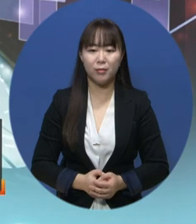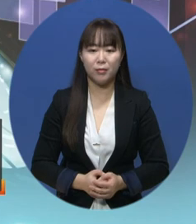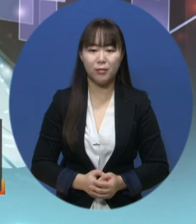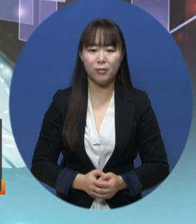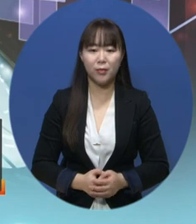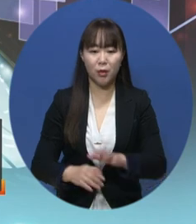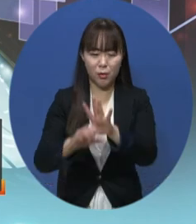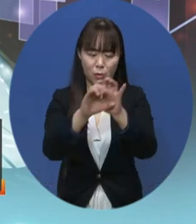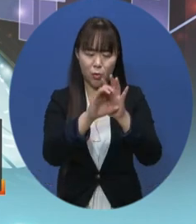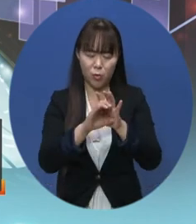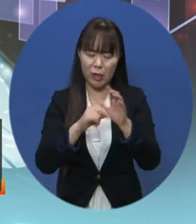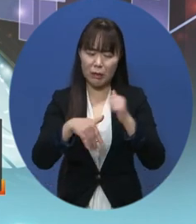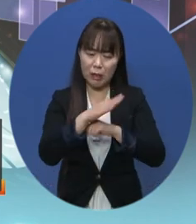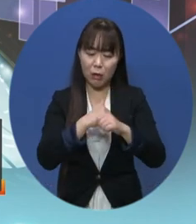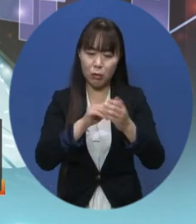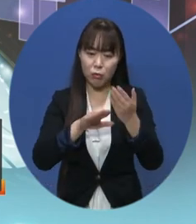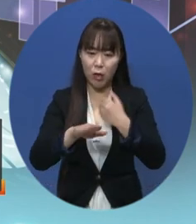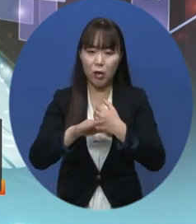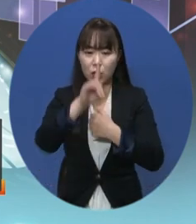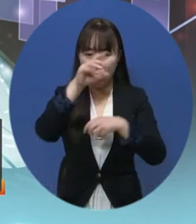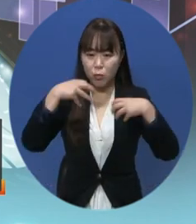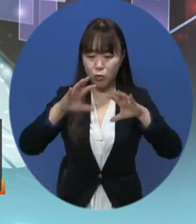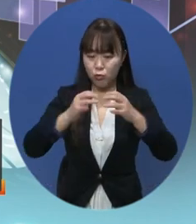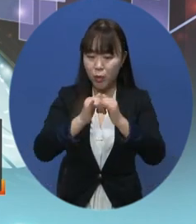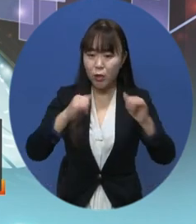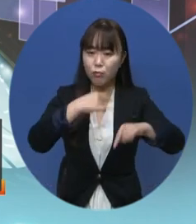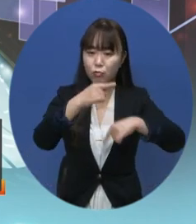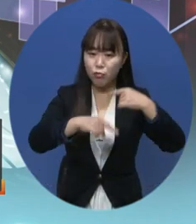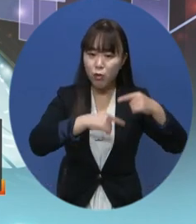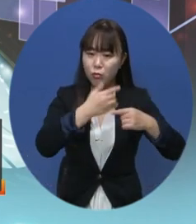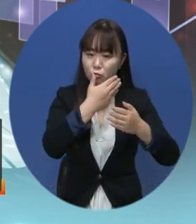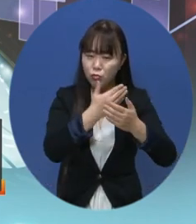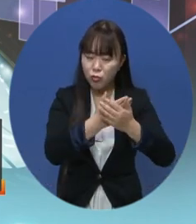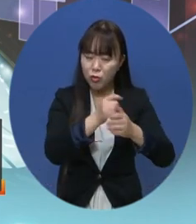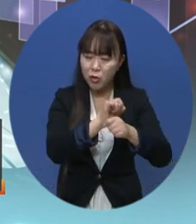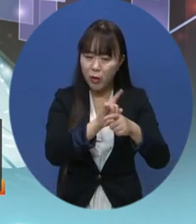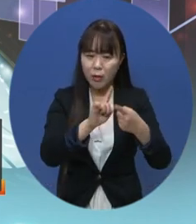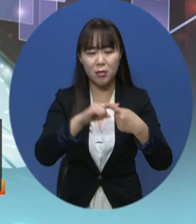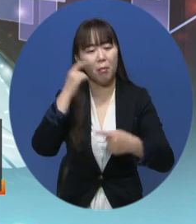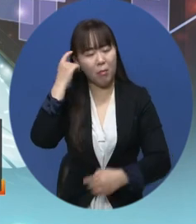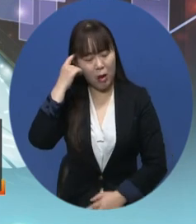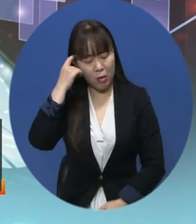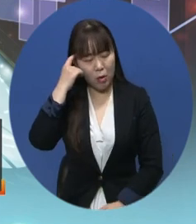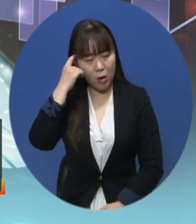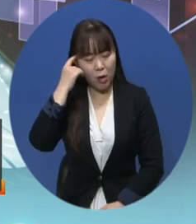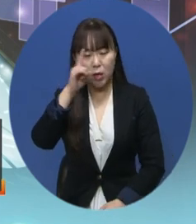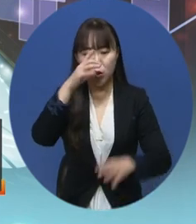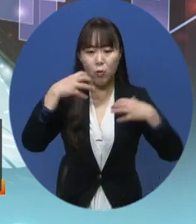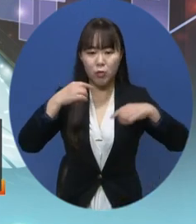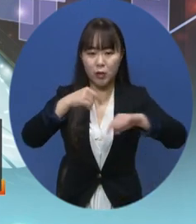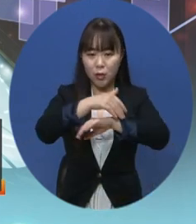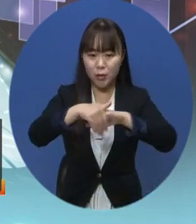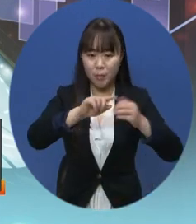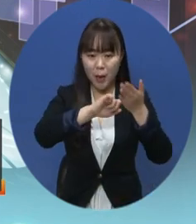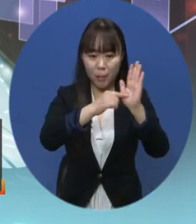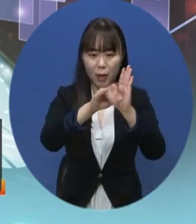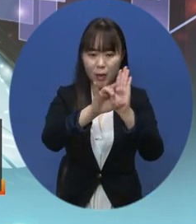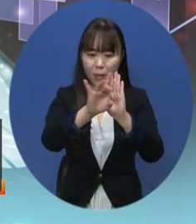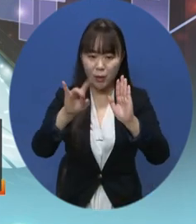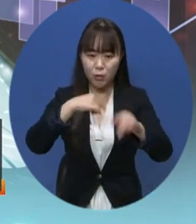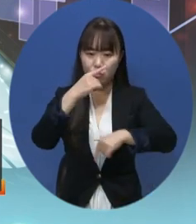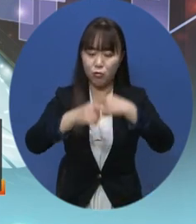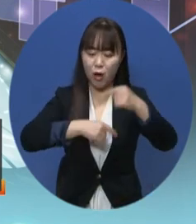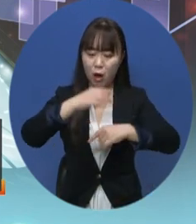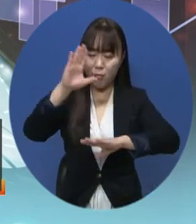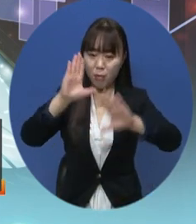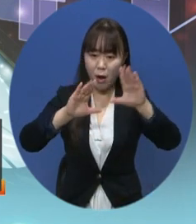코로나19 사태 이후에 정부는 국민들에게 수어의 중대성을 인식하고 정부 정책 발표 때마다 수어